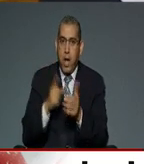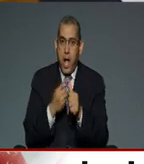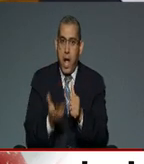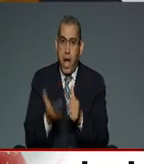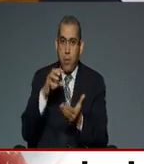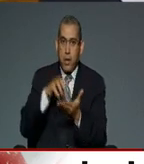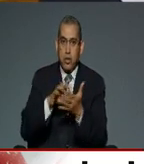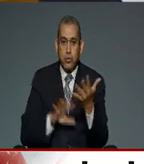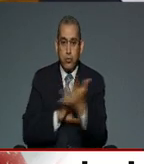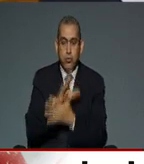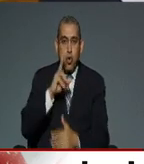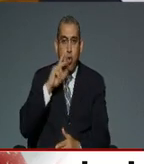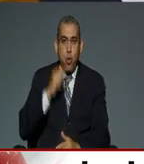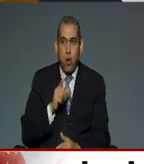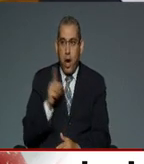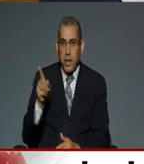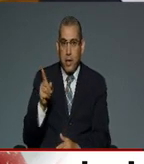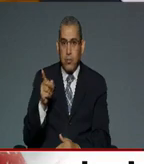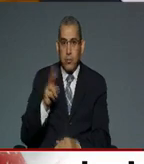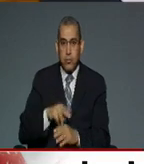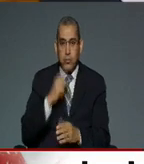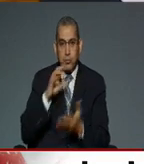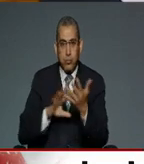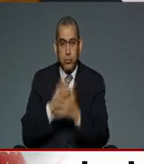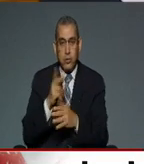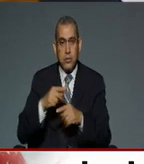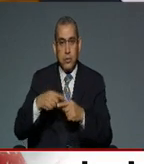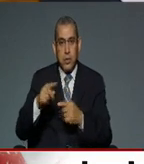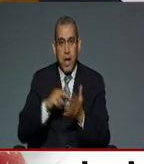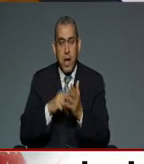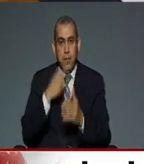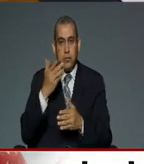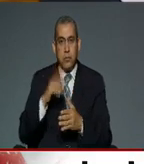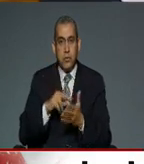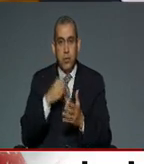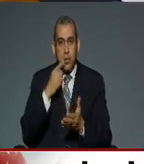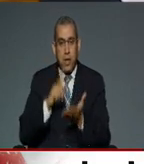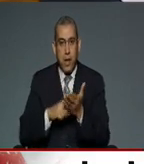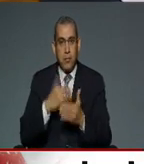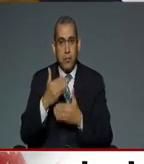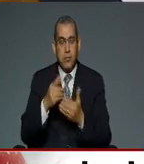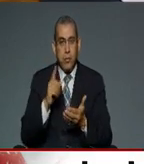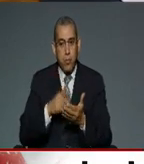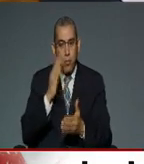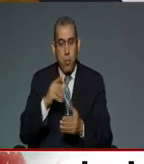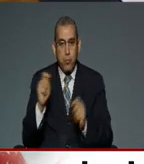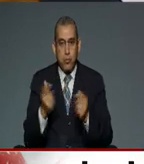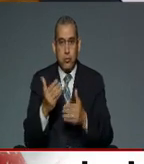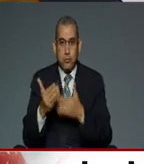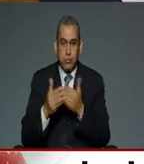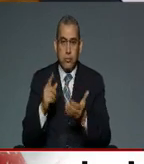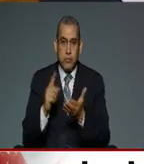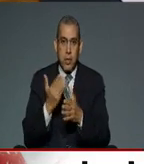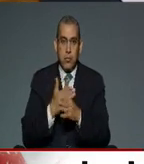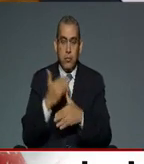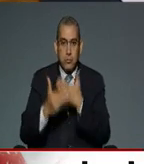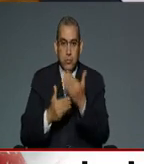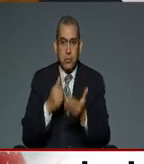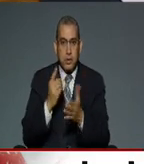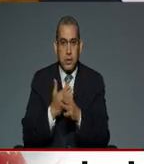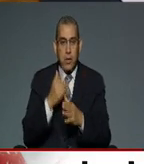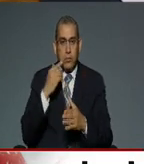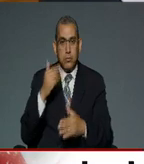الازمه الاخرى يه حيث اكدنا ضروره تحقيق السلام في اقرب وقت ممكن كما تناولنا تطورات الاوضاع في كل